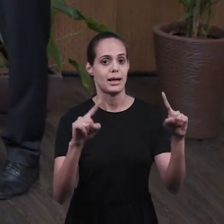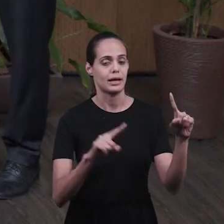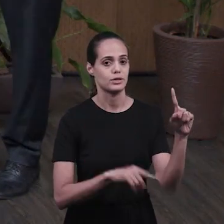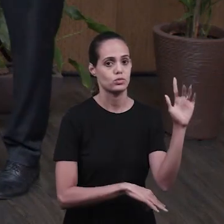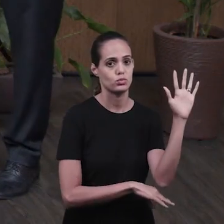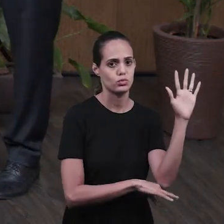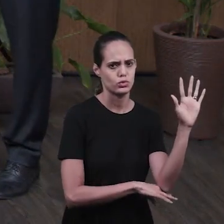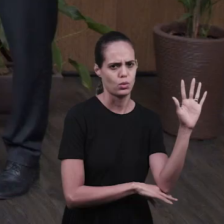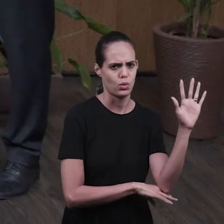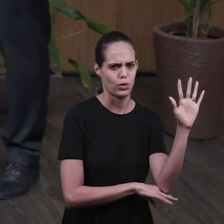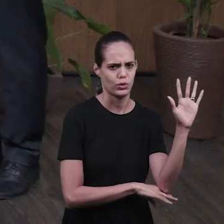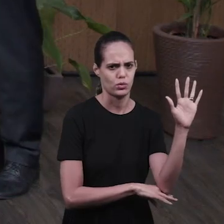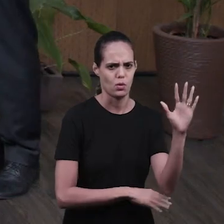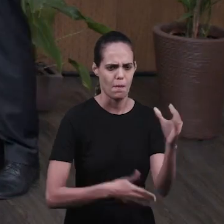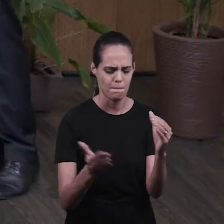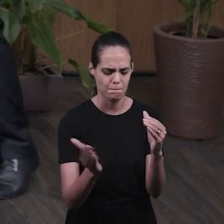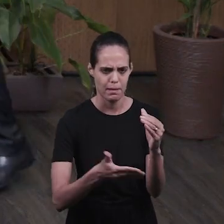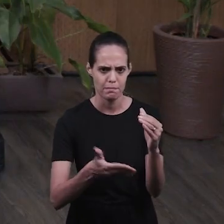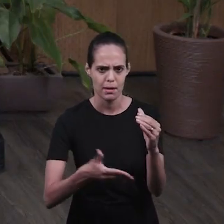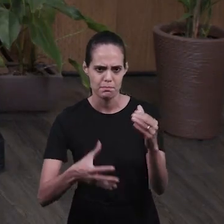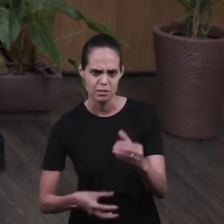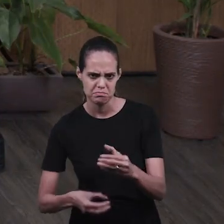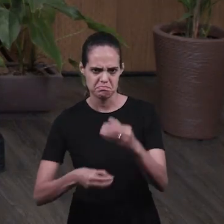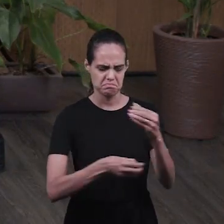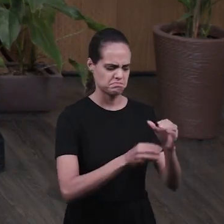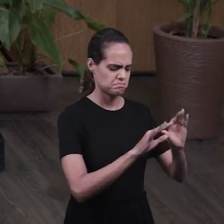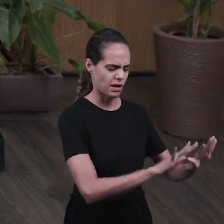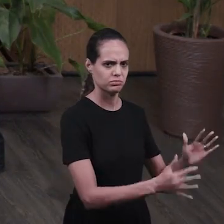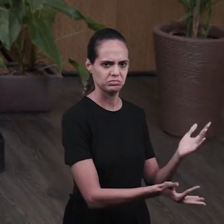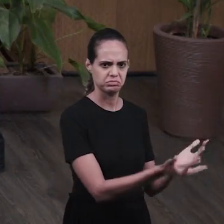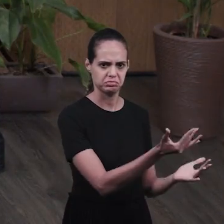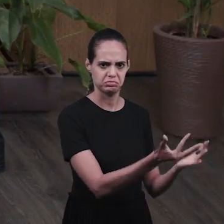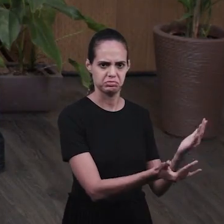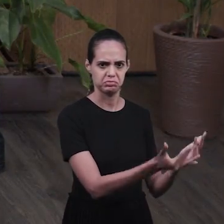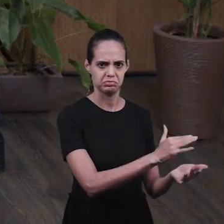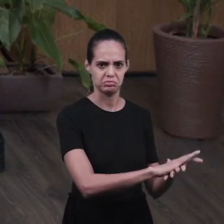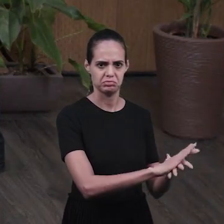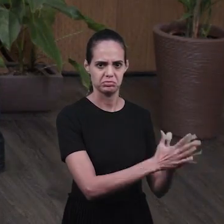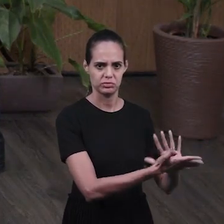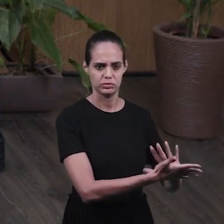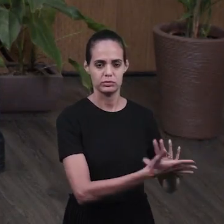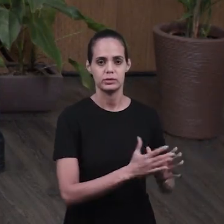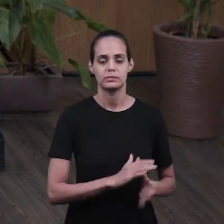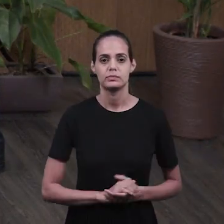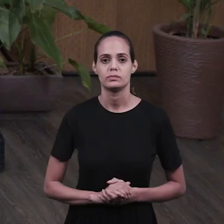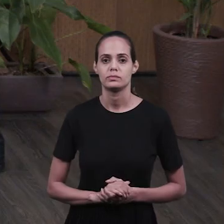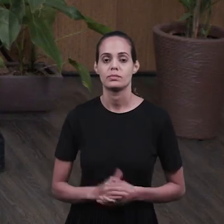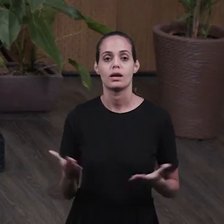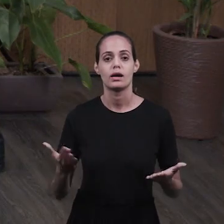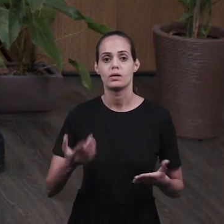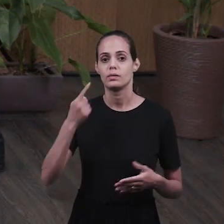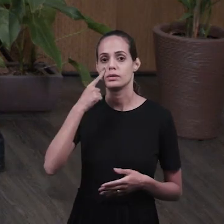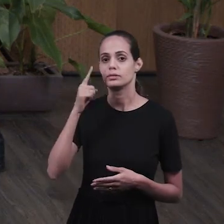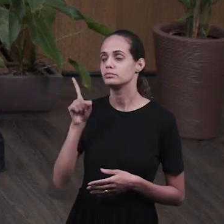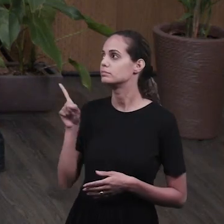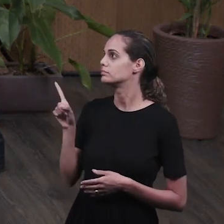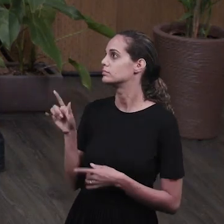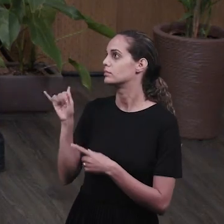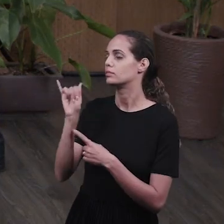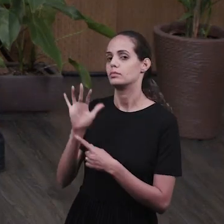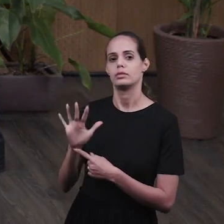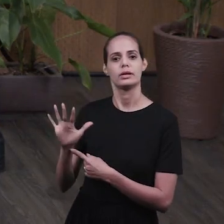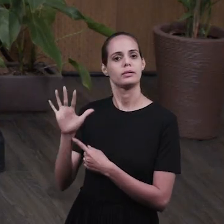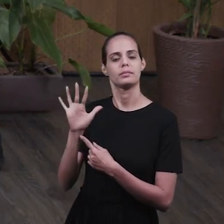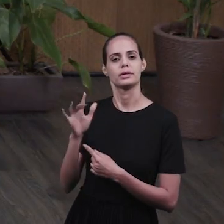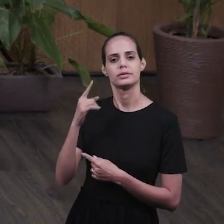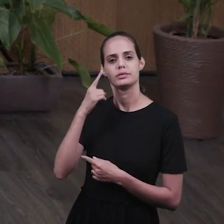le livret sera brûlé par le feu. Et nous allons ici voir une figure qui montre, afin que tous puissent